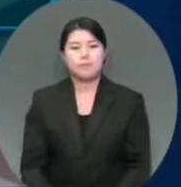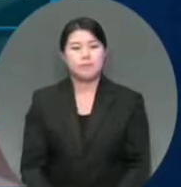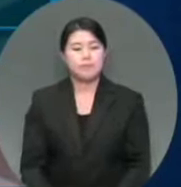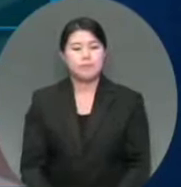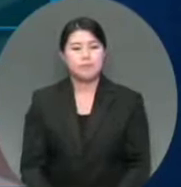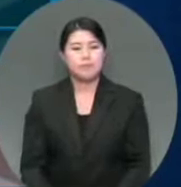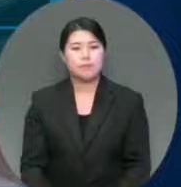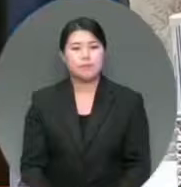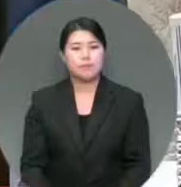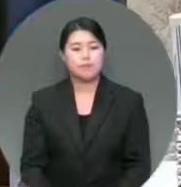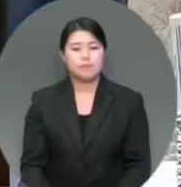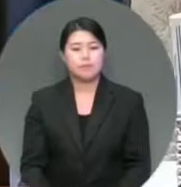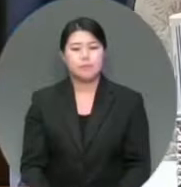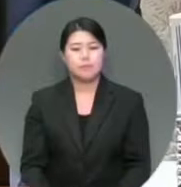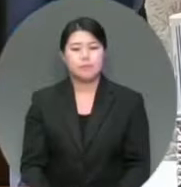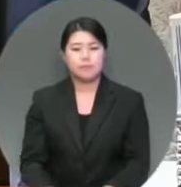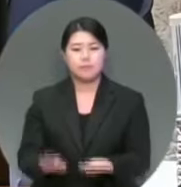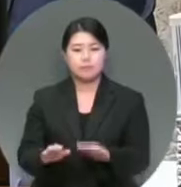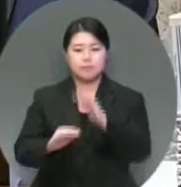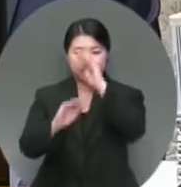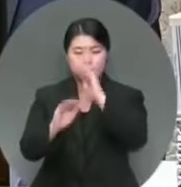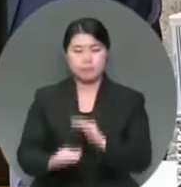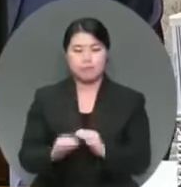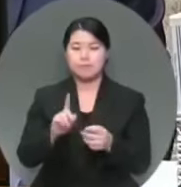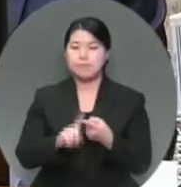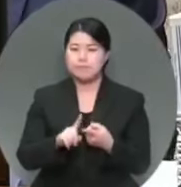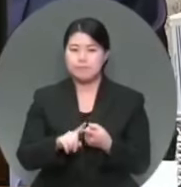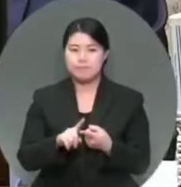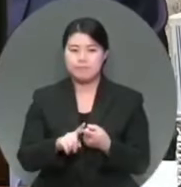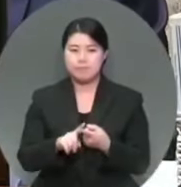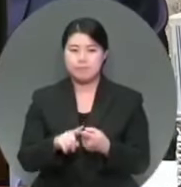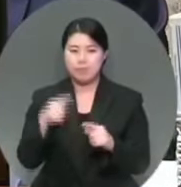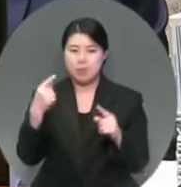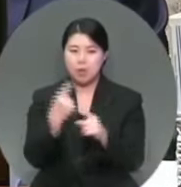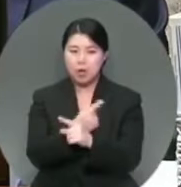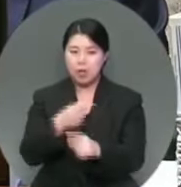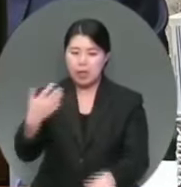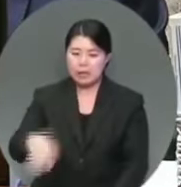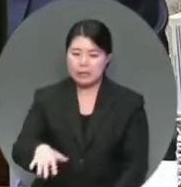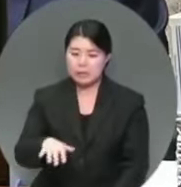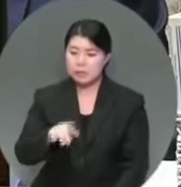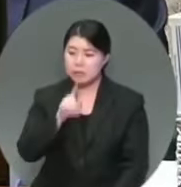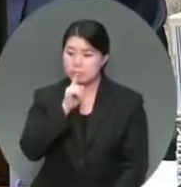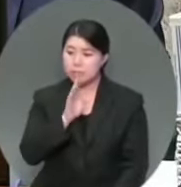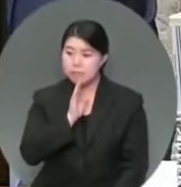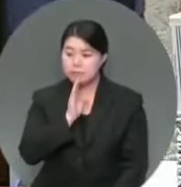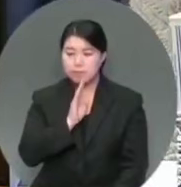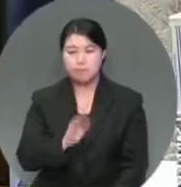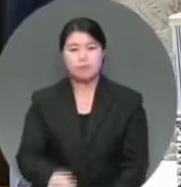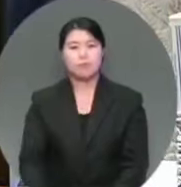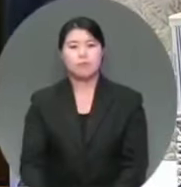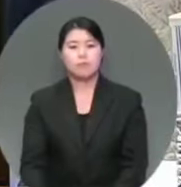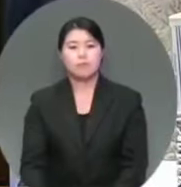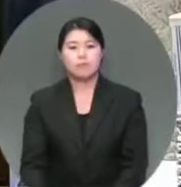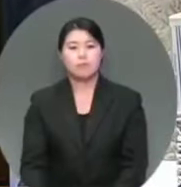부총리님, 이 개선 요구에 대해서 아직까지 개선을 하지 않고 있다는데 맞습니까?